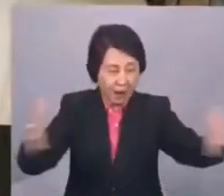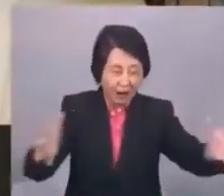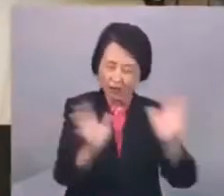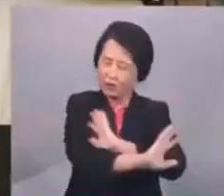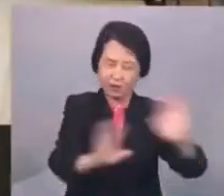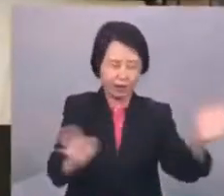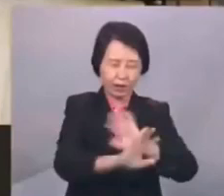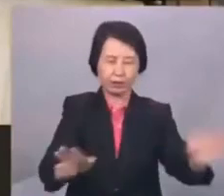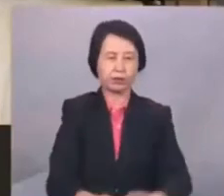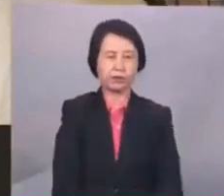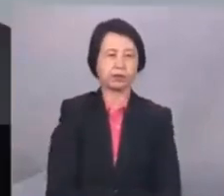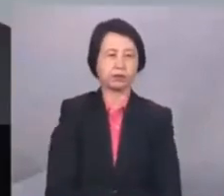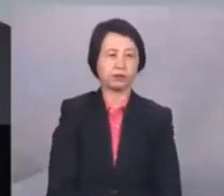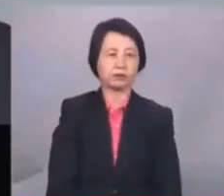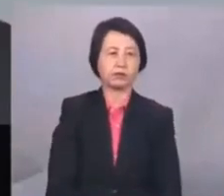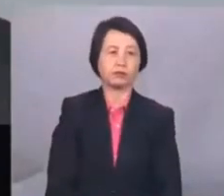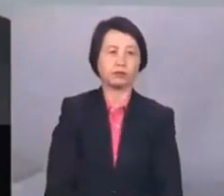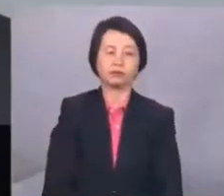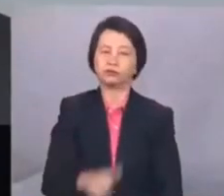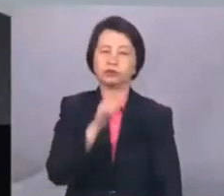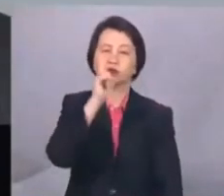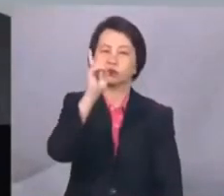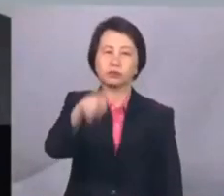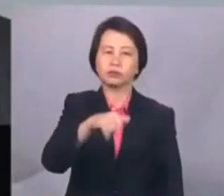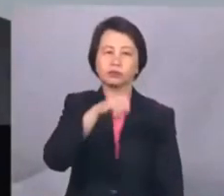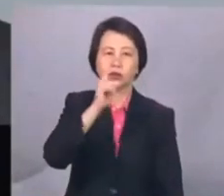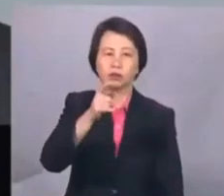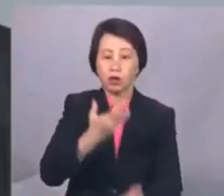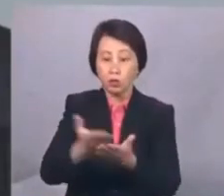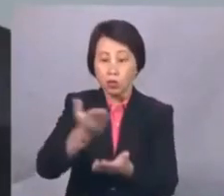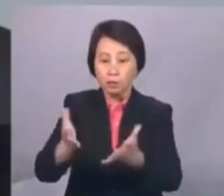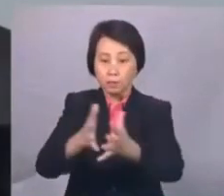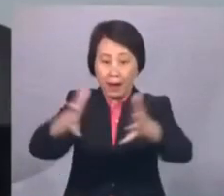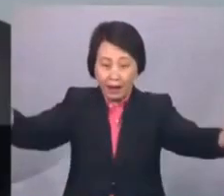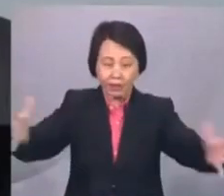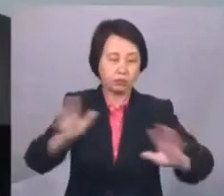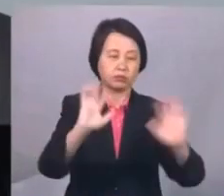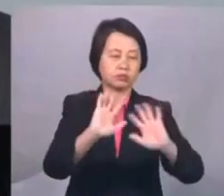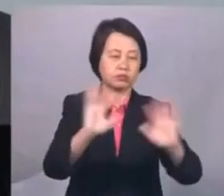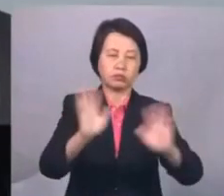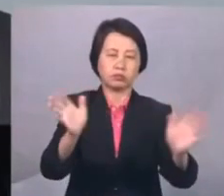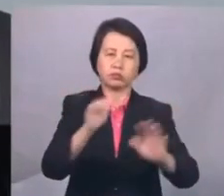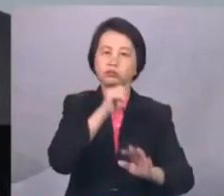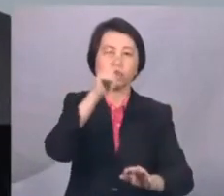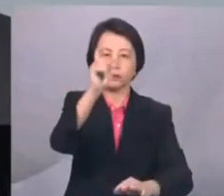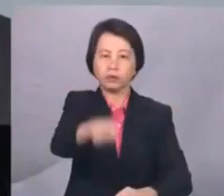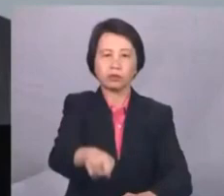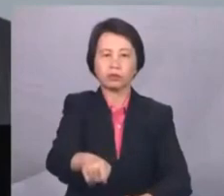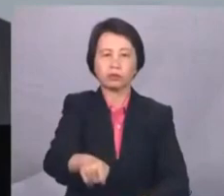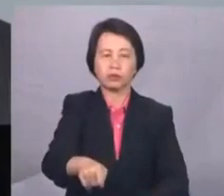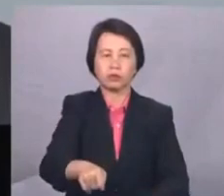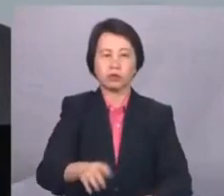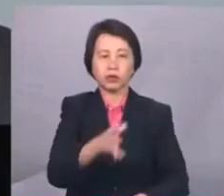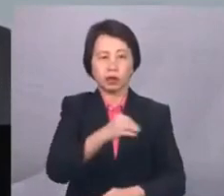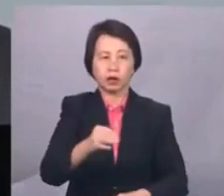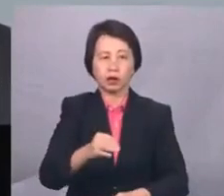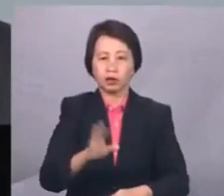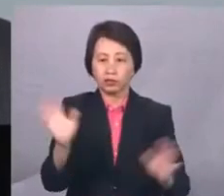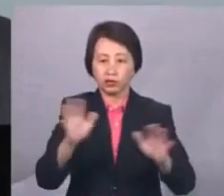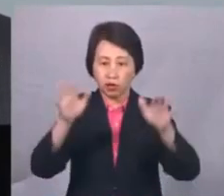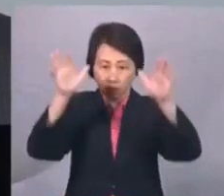melebihi keperluan tidak perlu melihat pendek itu fitnah seakan tidak